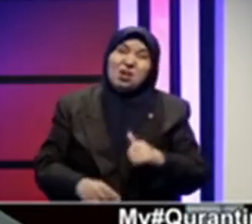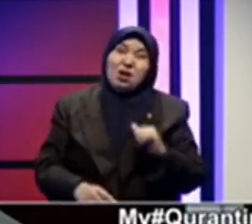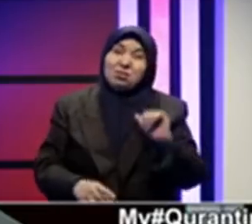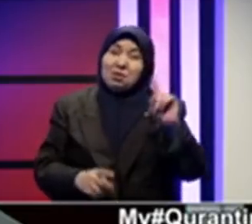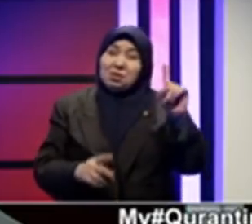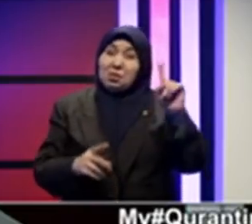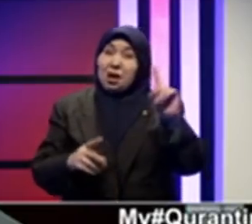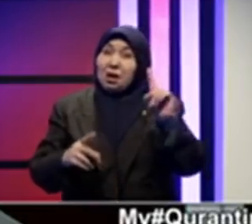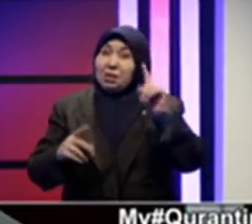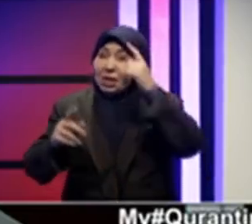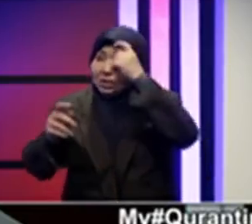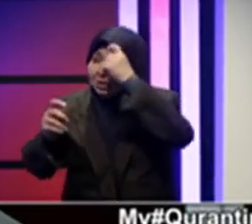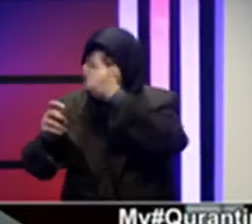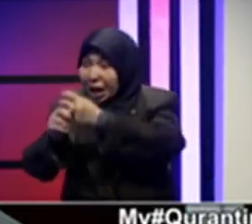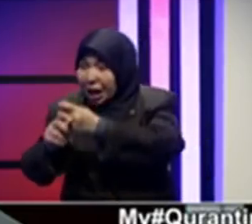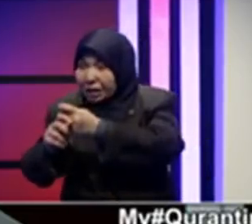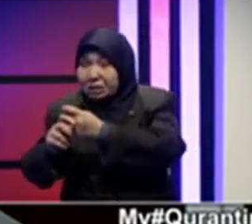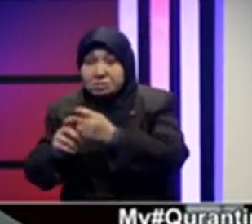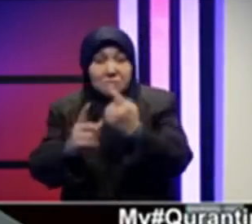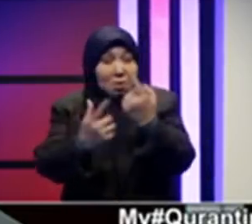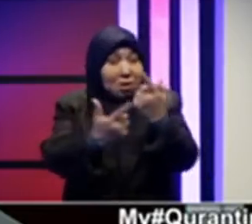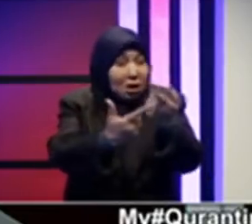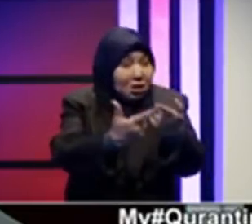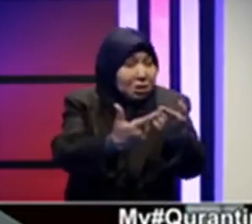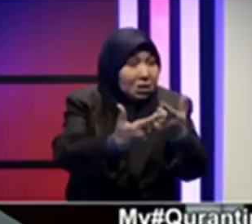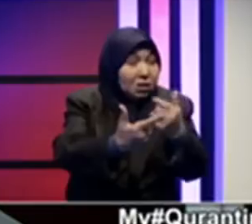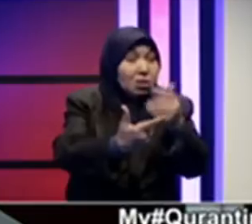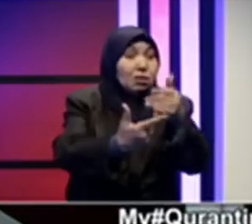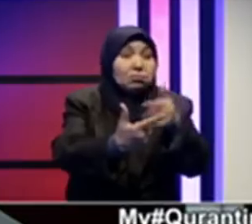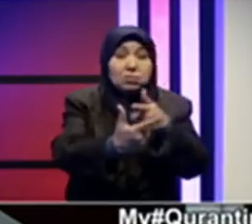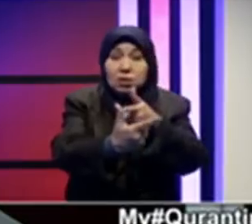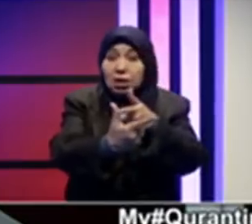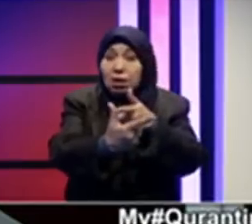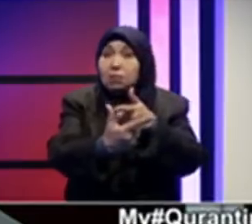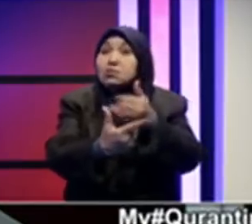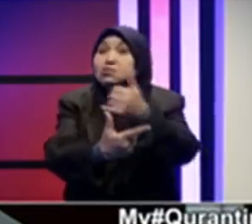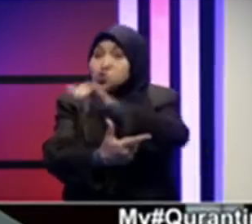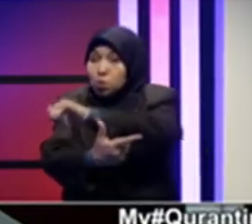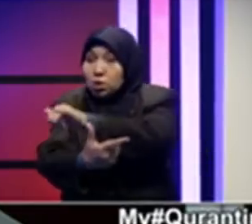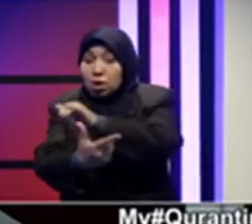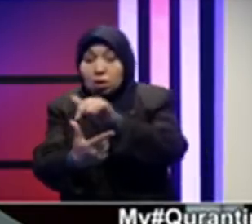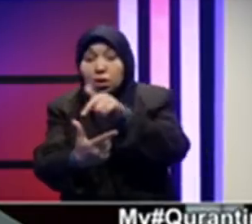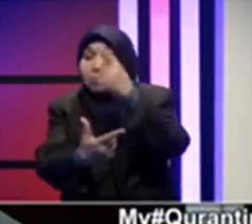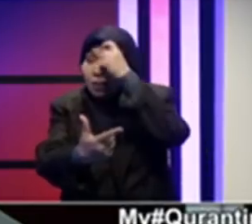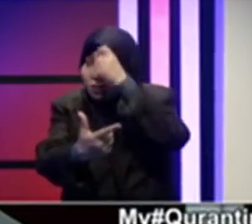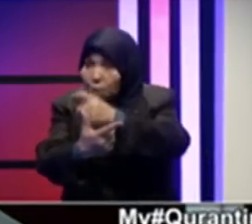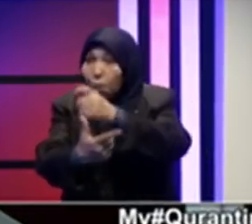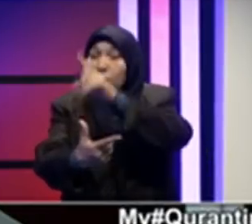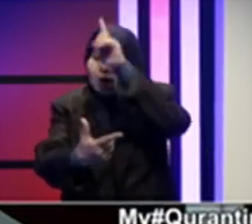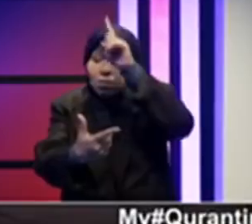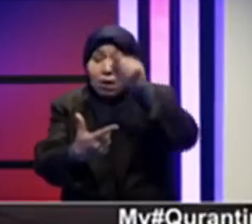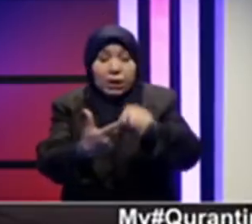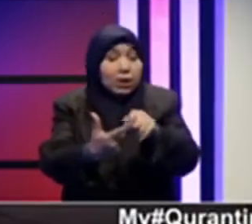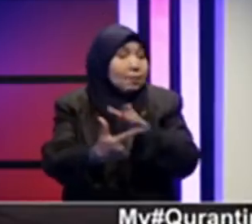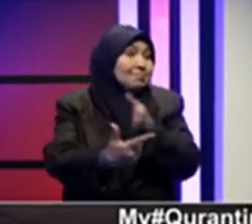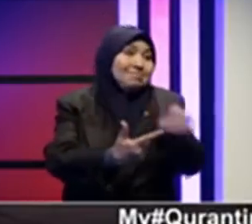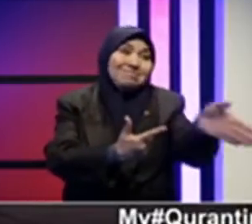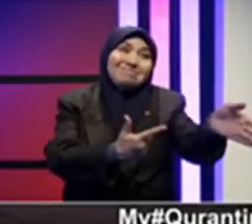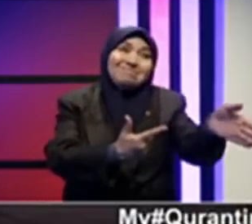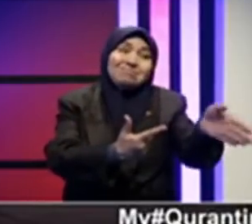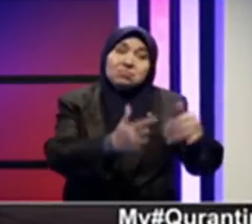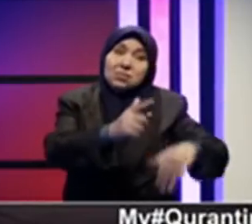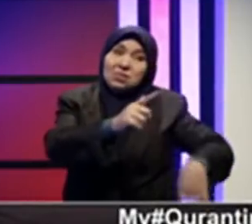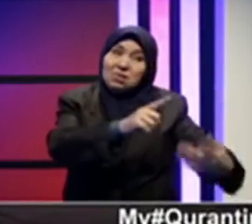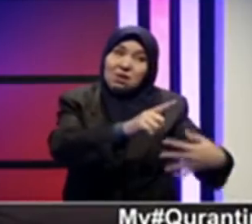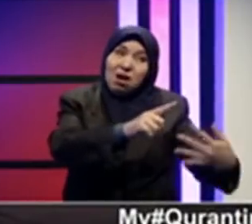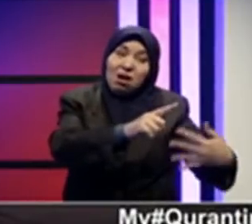salah seorang bertakwa, seorang lagi tak bertakwa, seorang akan pergi ke syurga, seorang lagi tak jumpa dah, ya, di satu tempat azab neraka Allah Subhanahu Wa Taala. Jadi ini